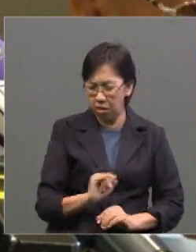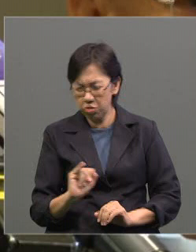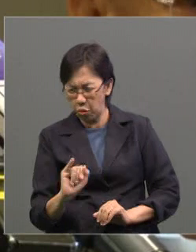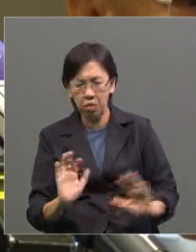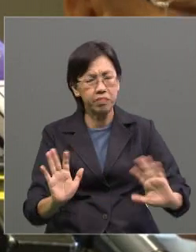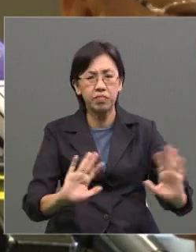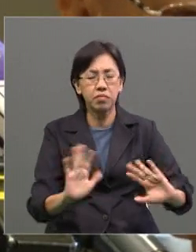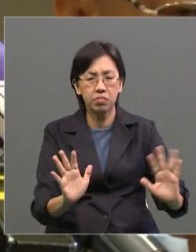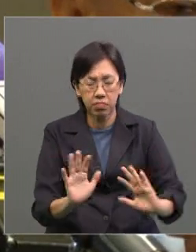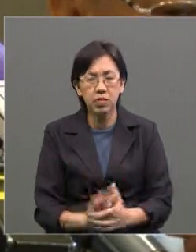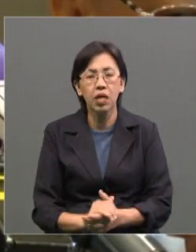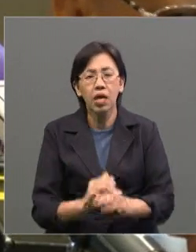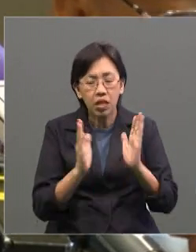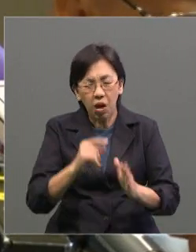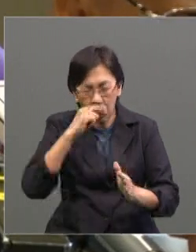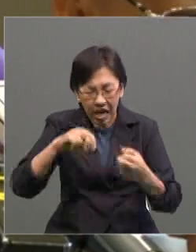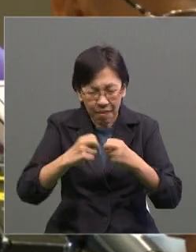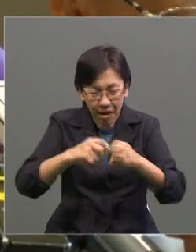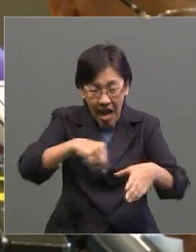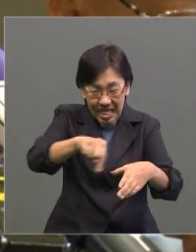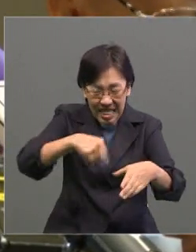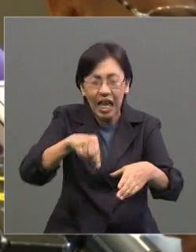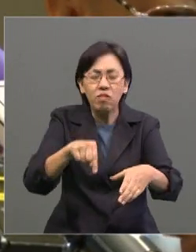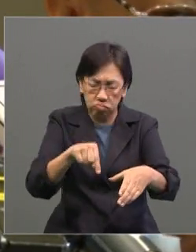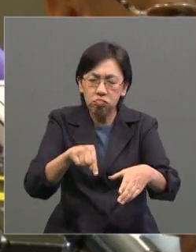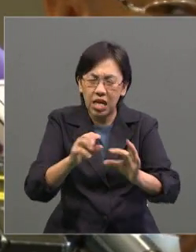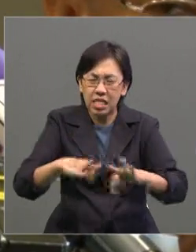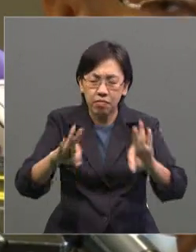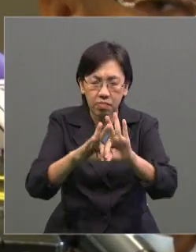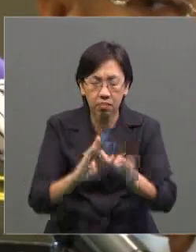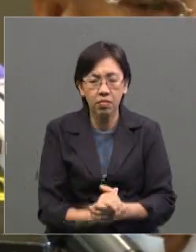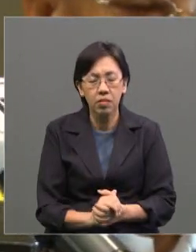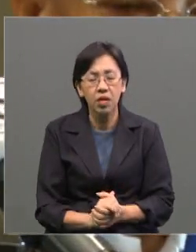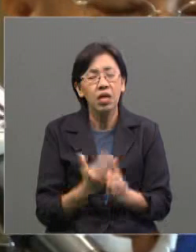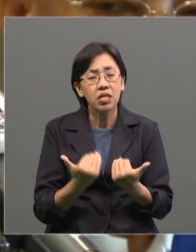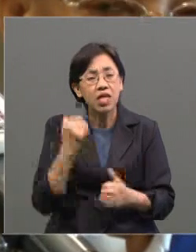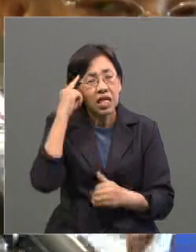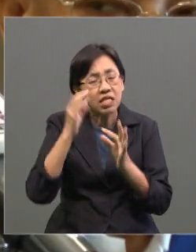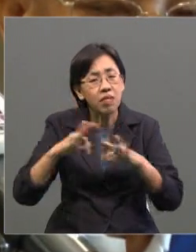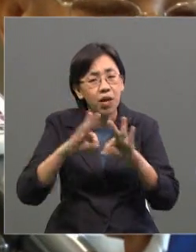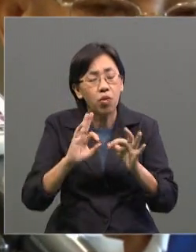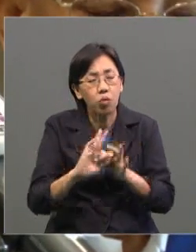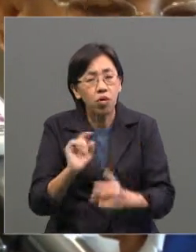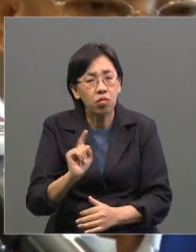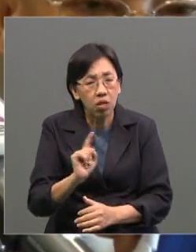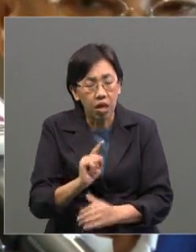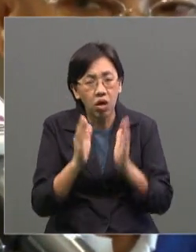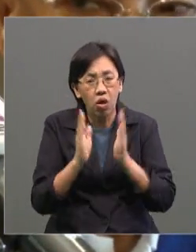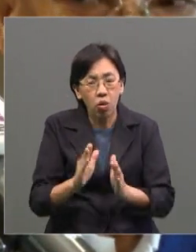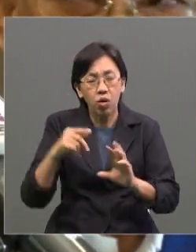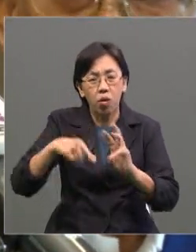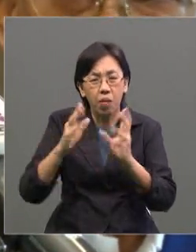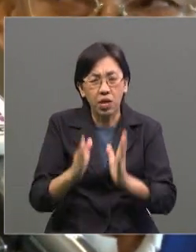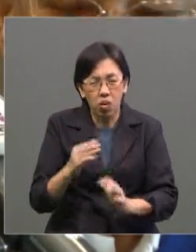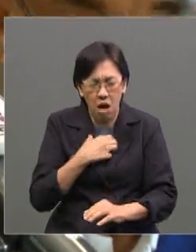นไทยที่ประสบปัญหาอยู่ตอนนี้นะครับผมสิ่งเดียวที่รัฐบาลไทยตอนนี้เป็นห่วงอยู่ก็คือคนอีกประมาณ 6,000 คน